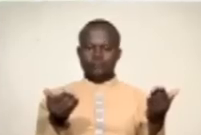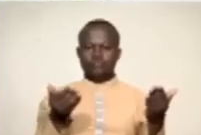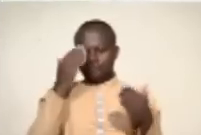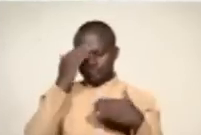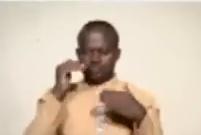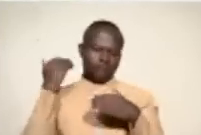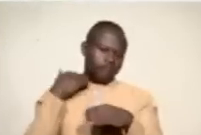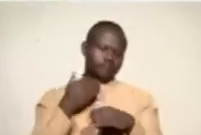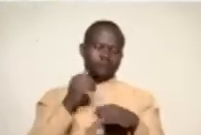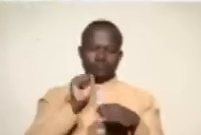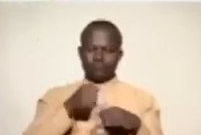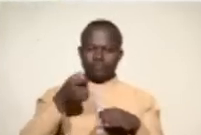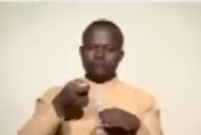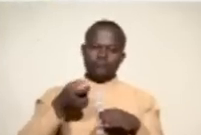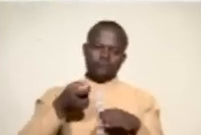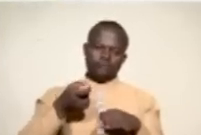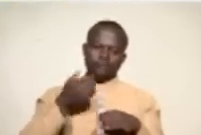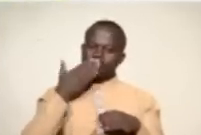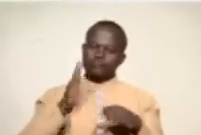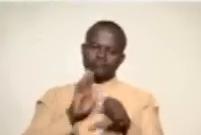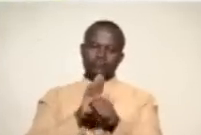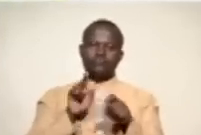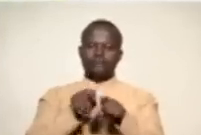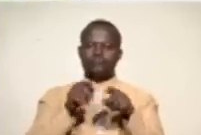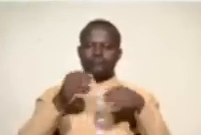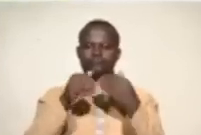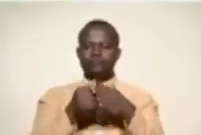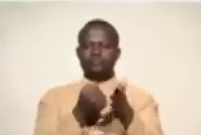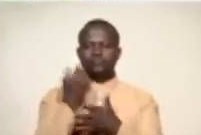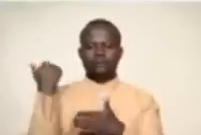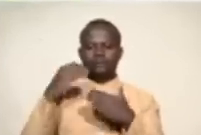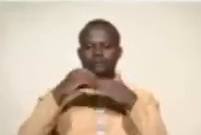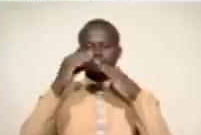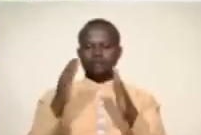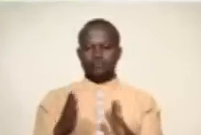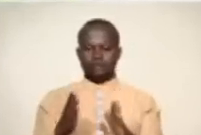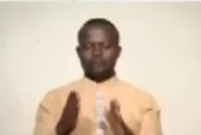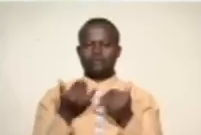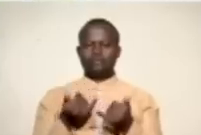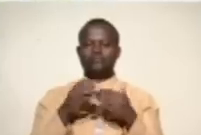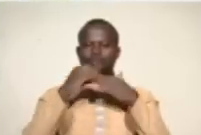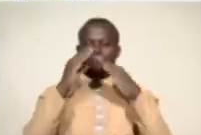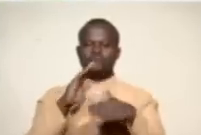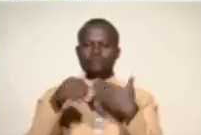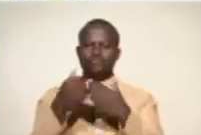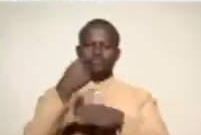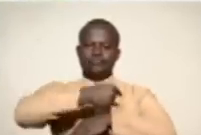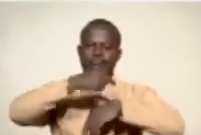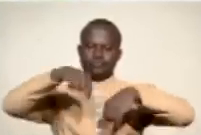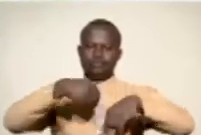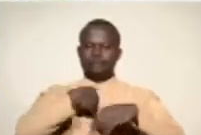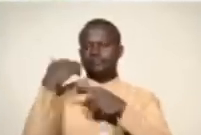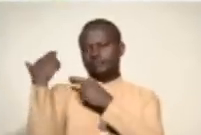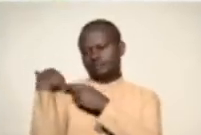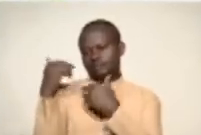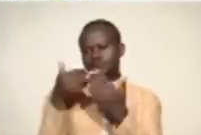kugira ngo Jenoside igire ubukana bungana nk'ubwabaye byatewe n'abari abayobozi. Ubu rero abayobozi b'uyu munsi dufite